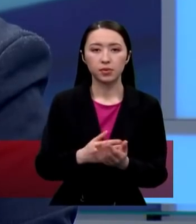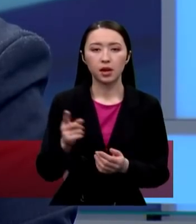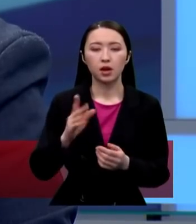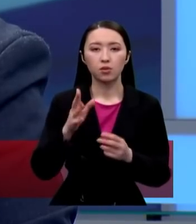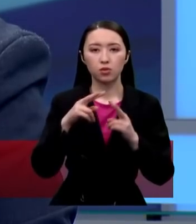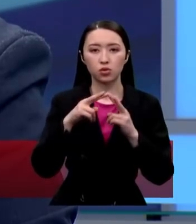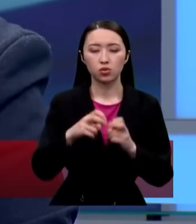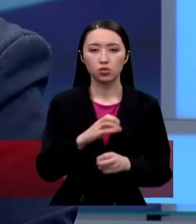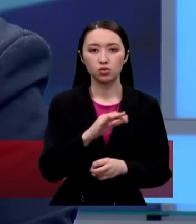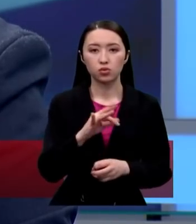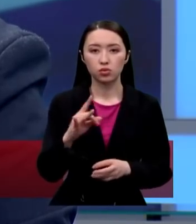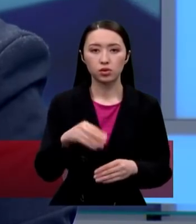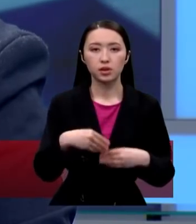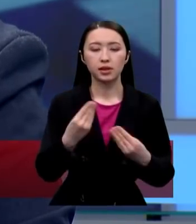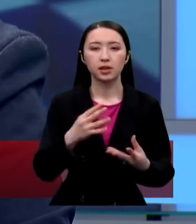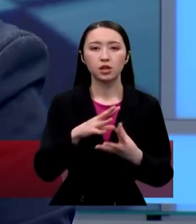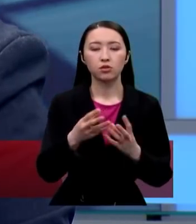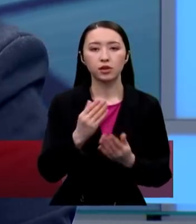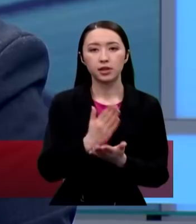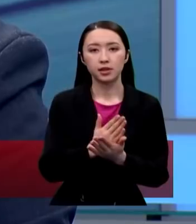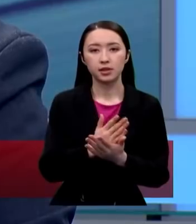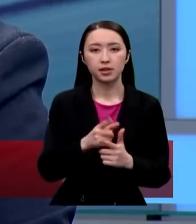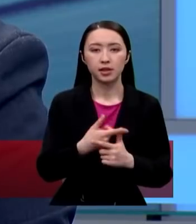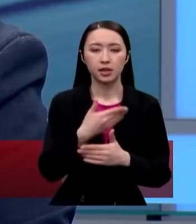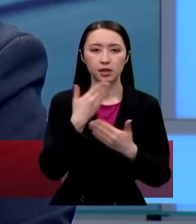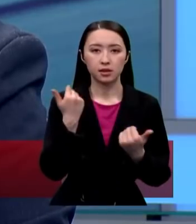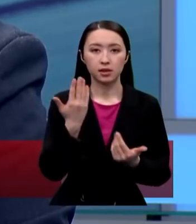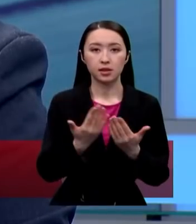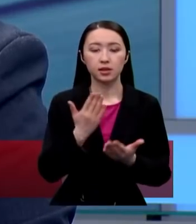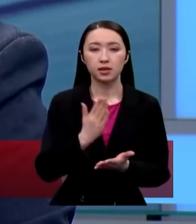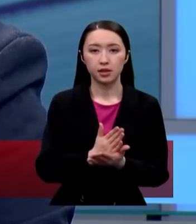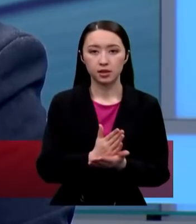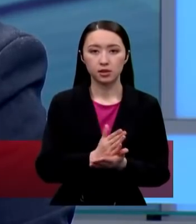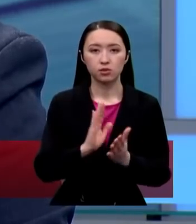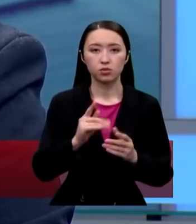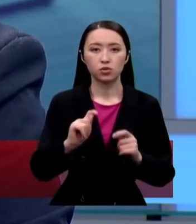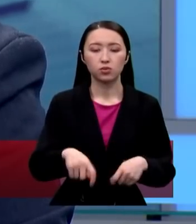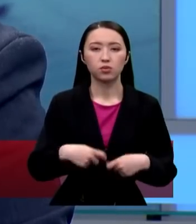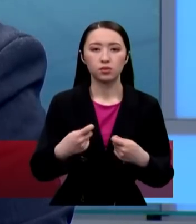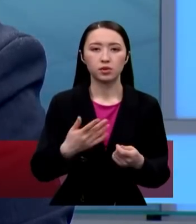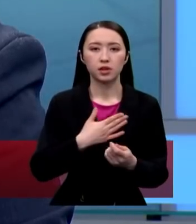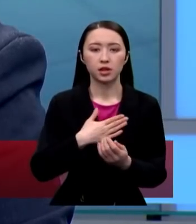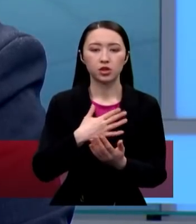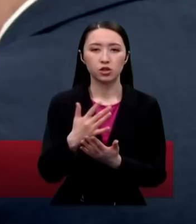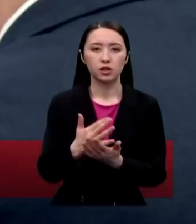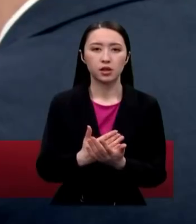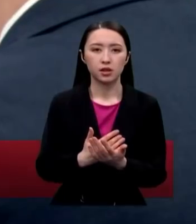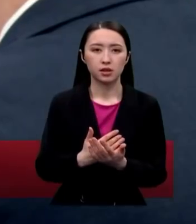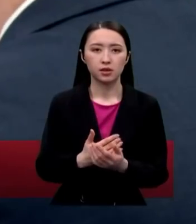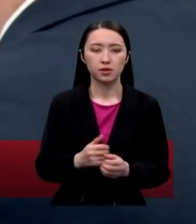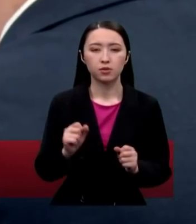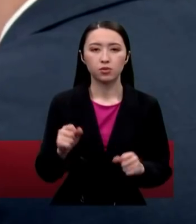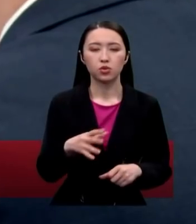проанализируют СУР, даст результаты, есть или нет. Если есть, они передадут наши данные. Ну, скорее всего, здесь